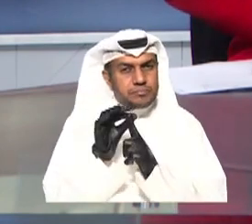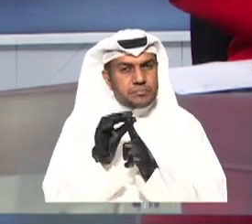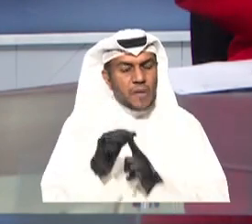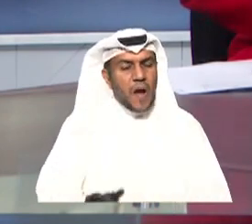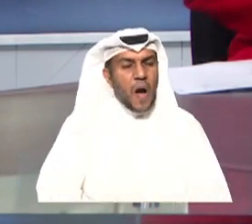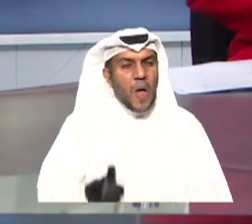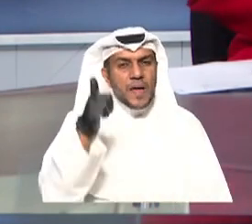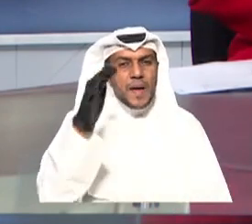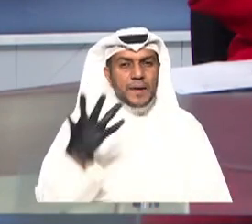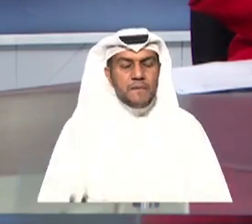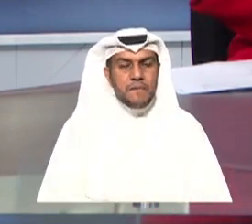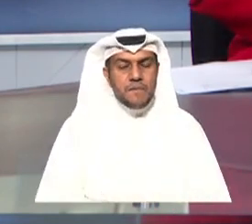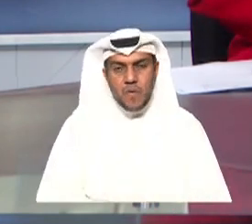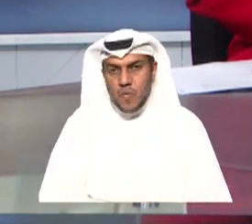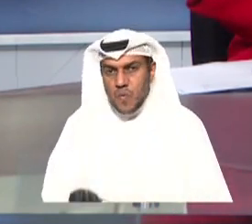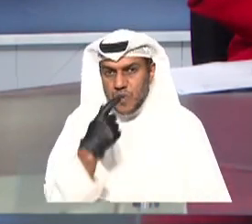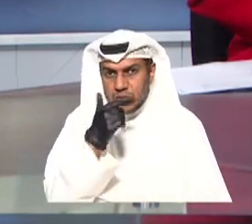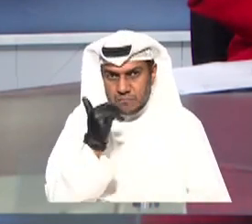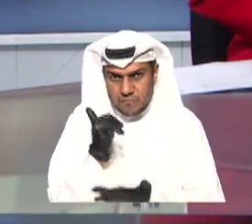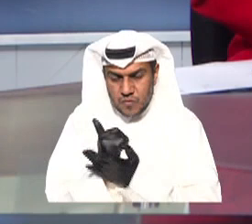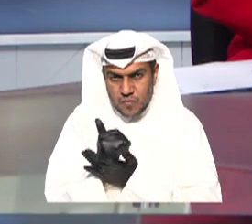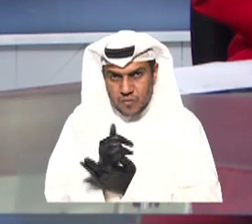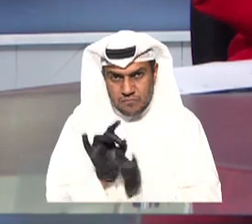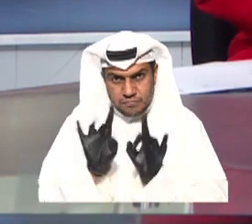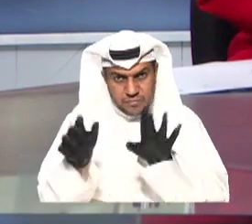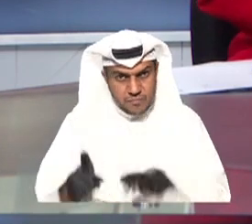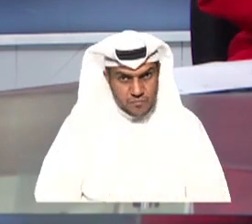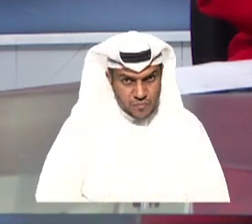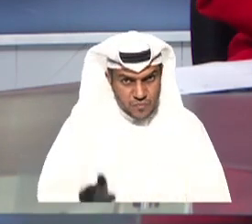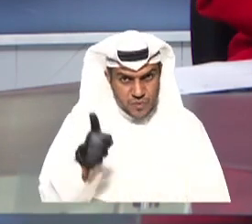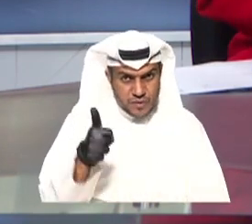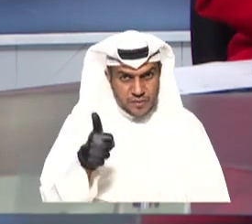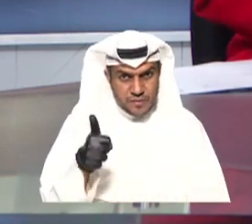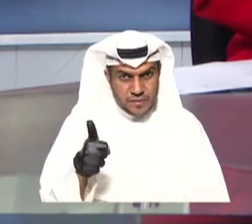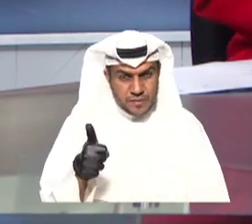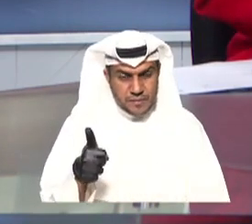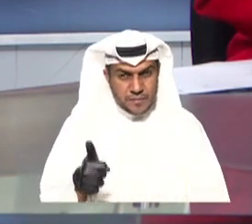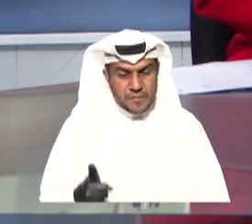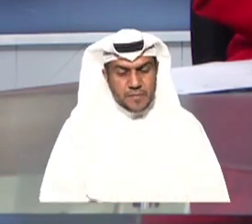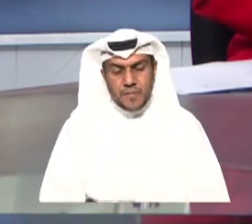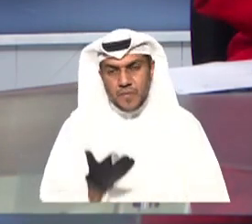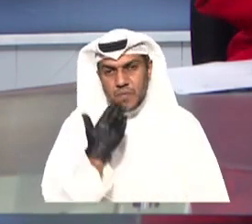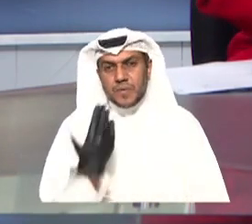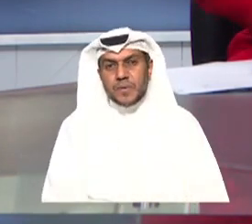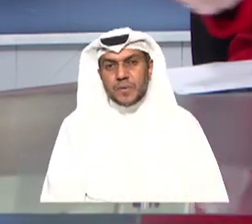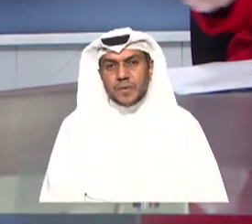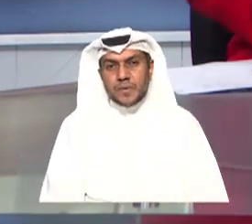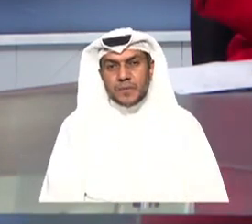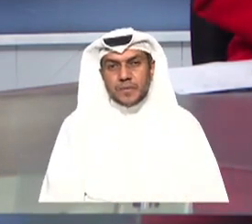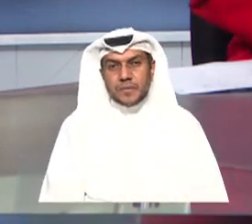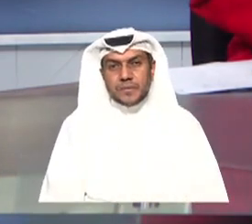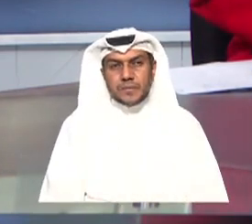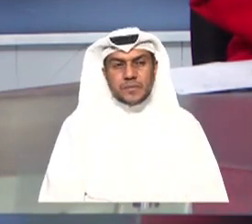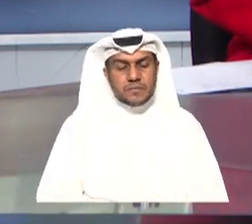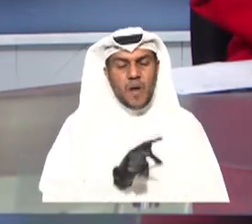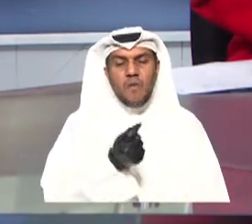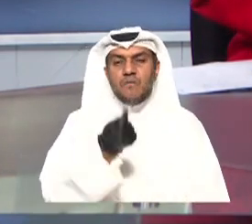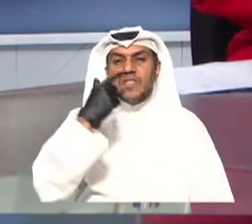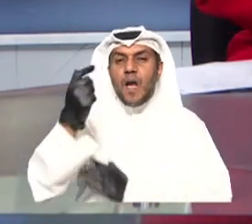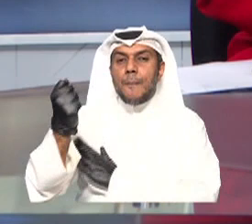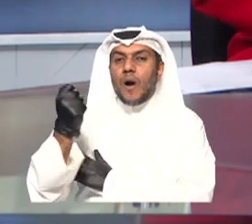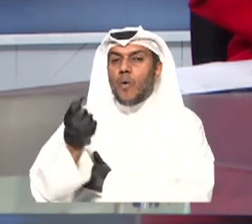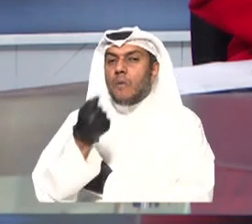بأن الفيتامينات تقي من الإصابة بفيروس كوفيد-19، ولكن الفيتامينات بأنواعها